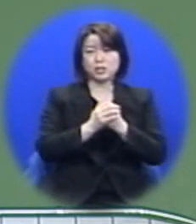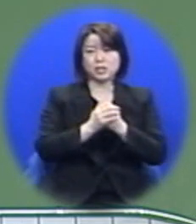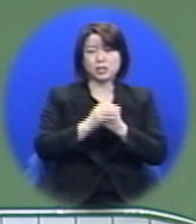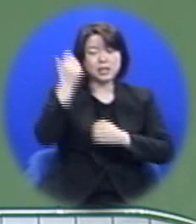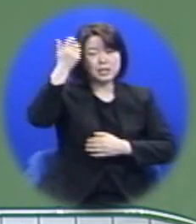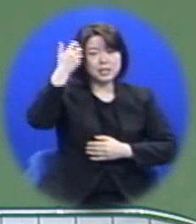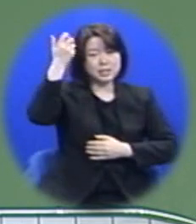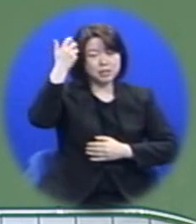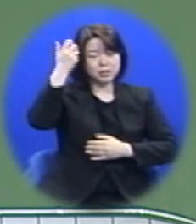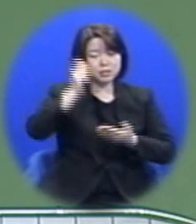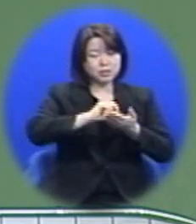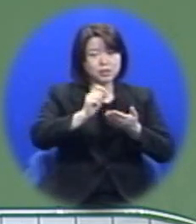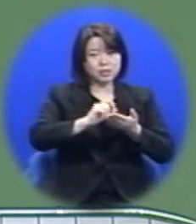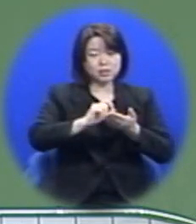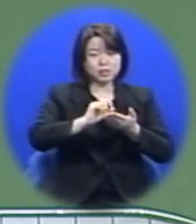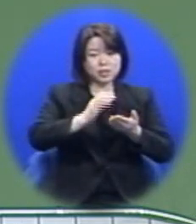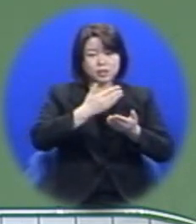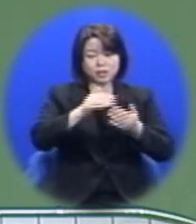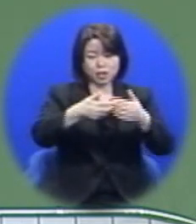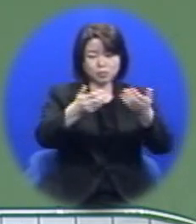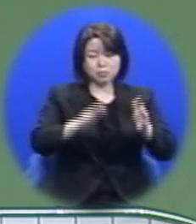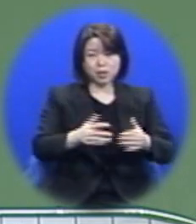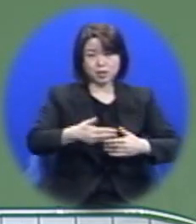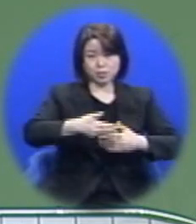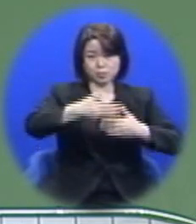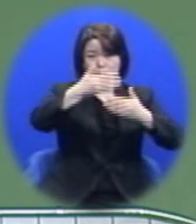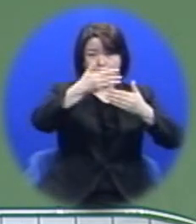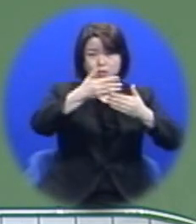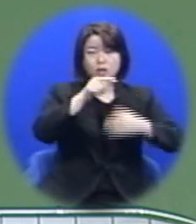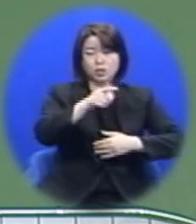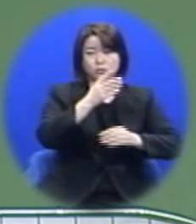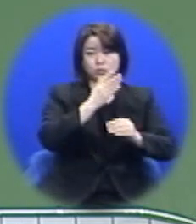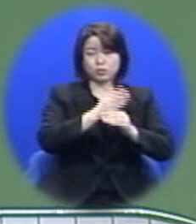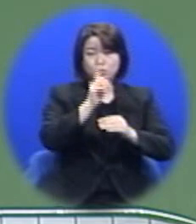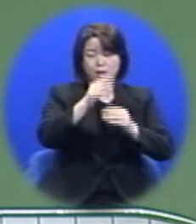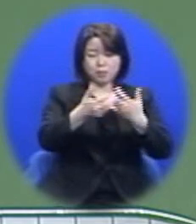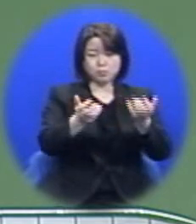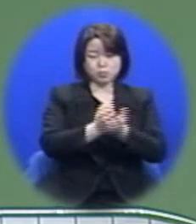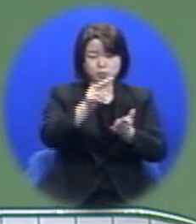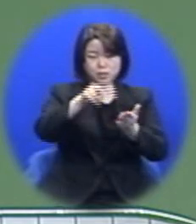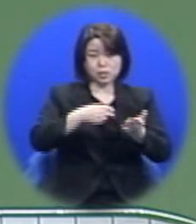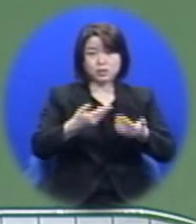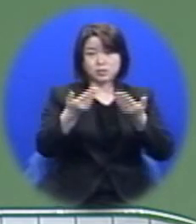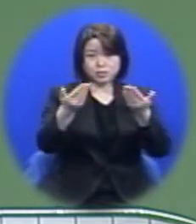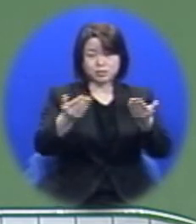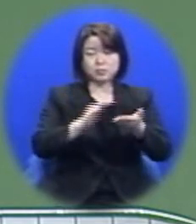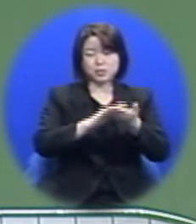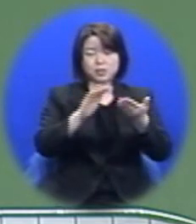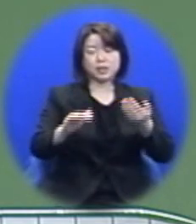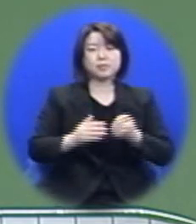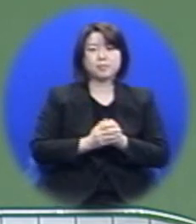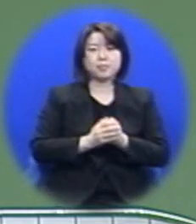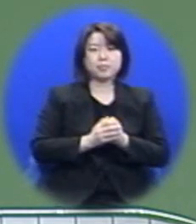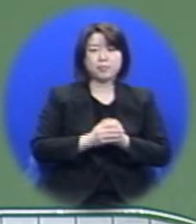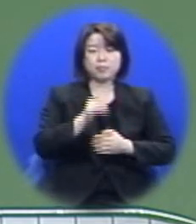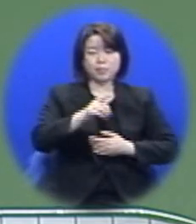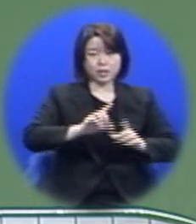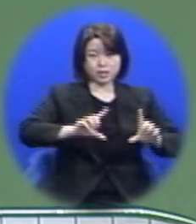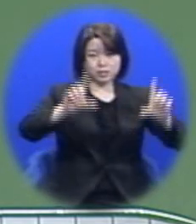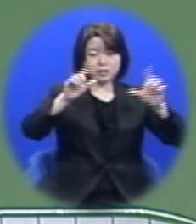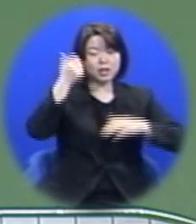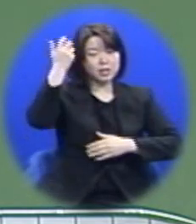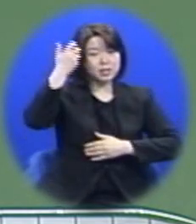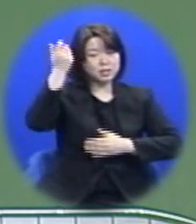방에 올리셨는데 그 중에 한 부분을 여러분에게 읽어드리려고 합니다. 그날